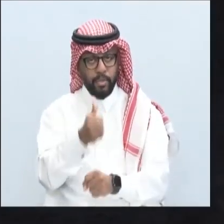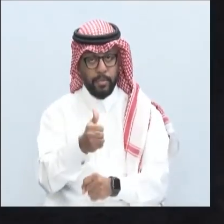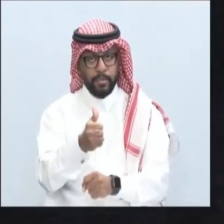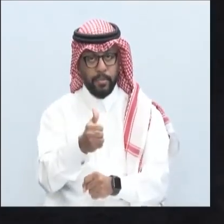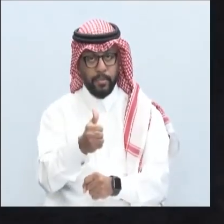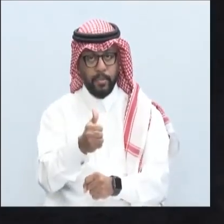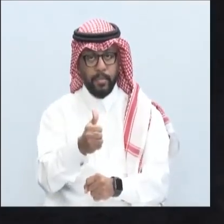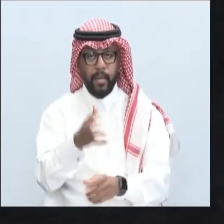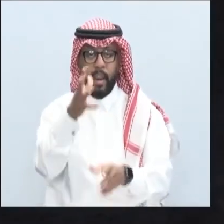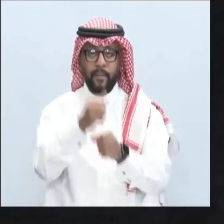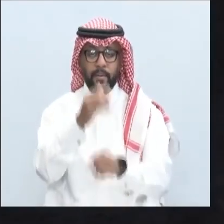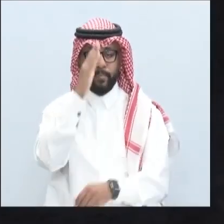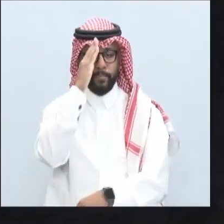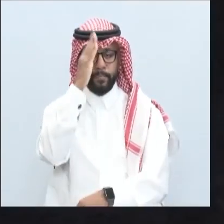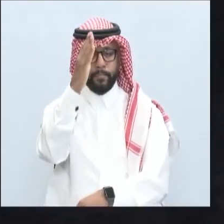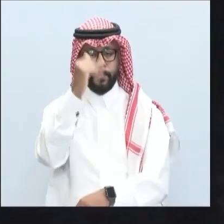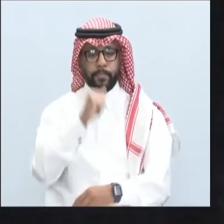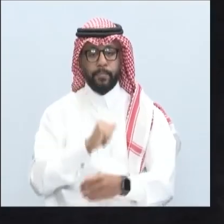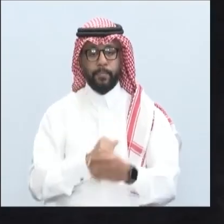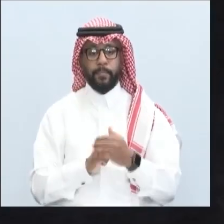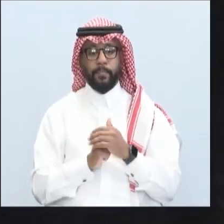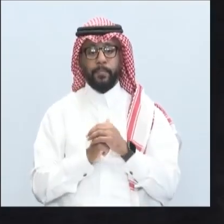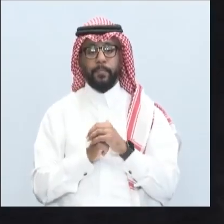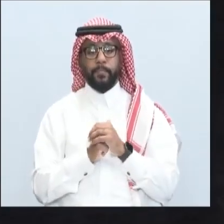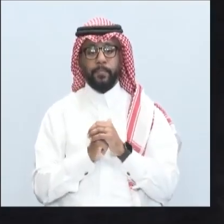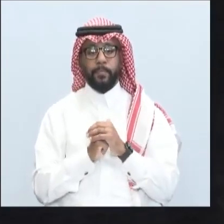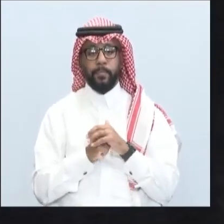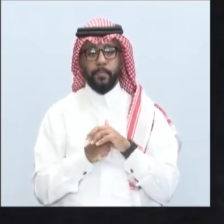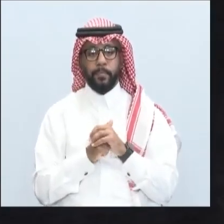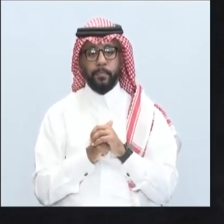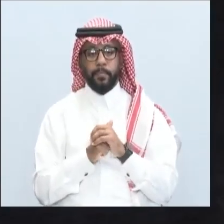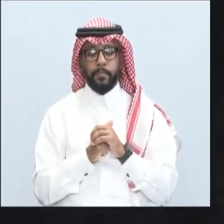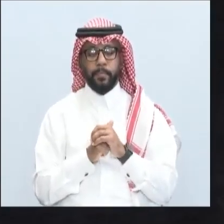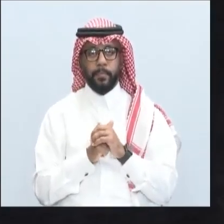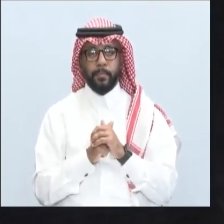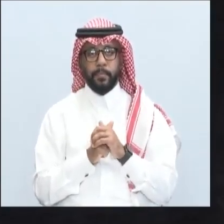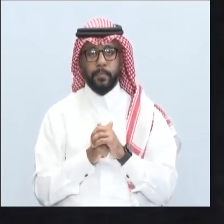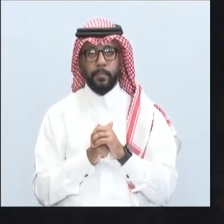القادمه في امان الله والسلام عليكم ورحمه الله وبركاته